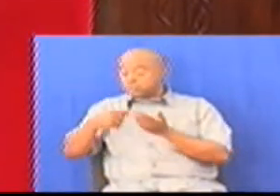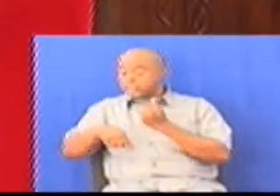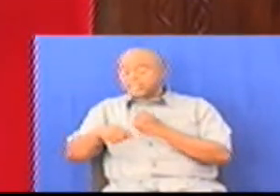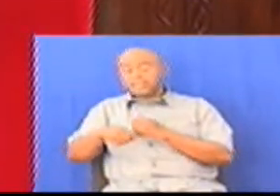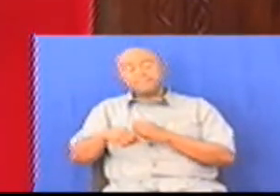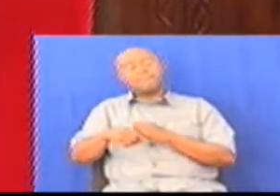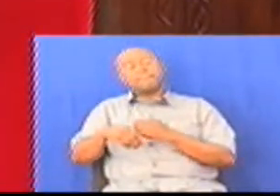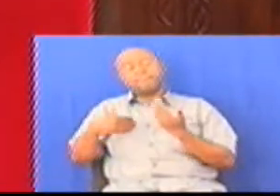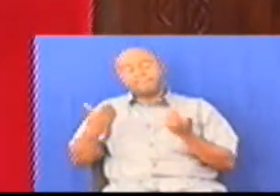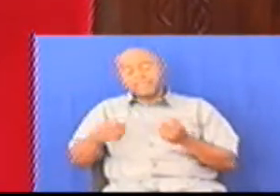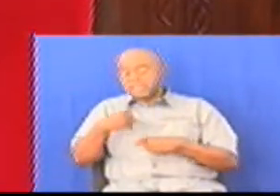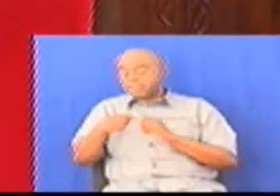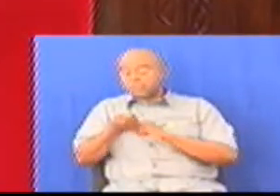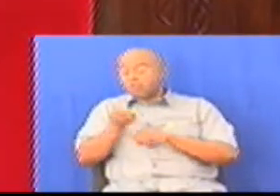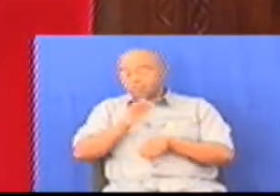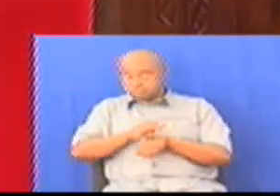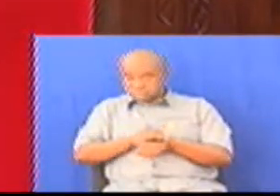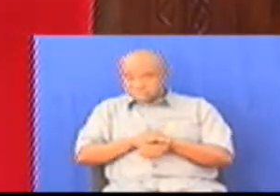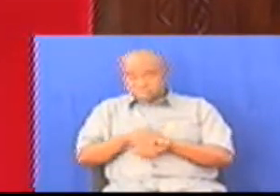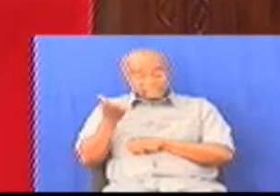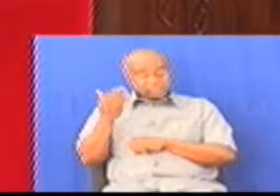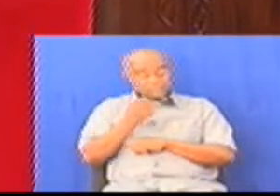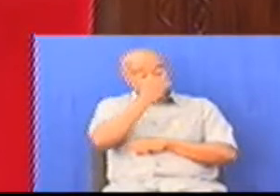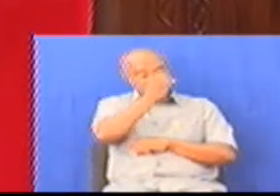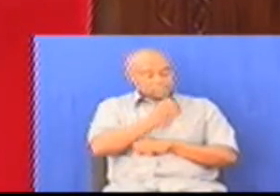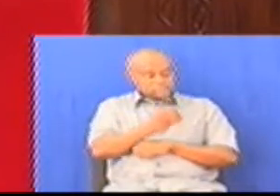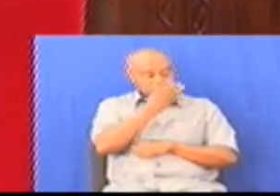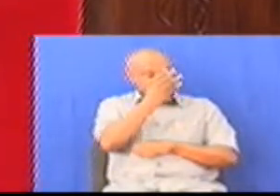stadi kutoka 4.5% hadi